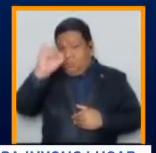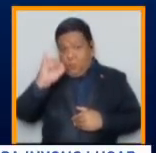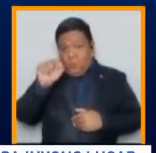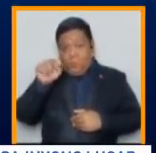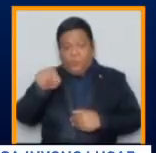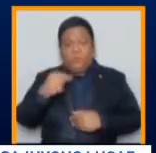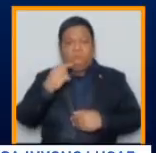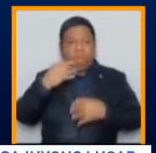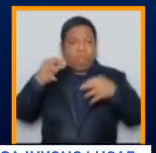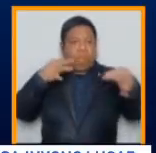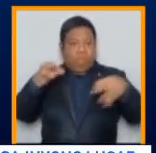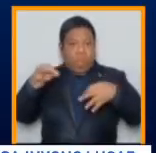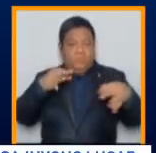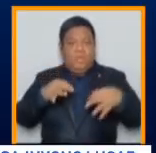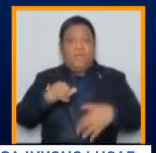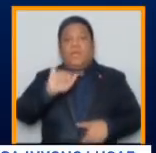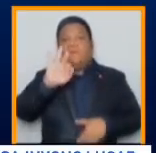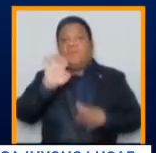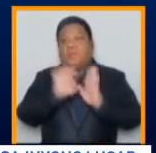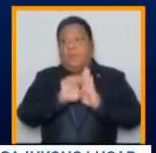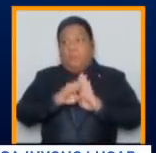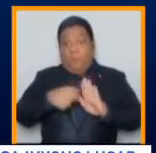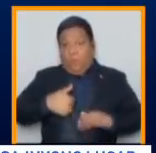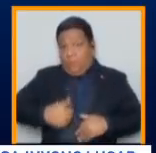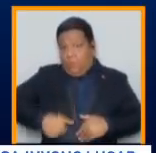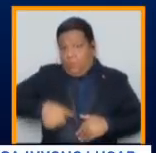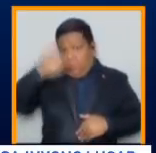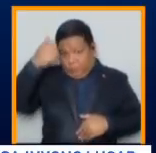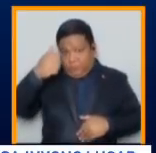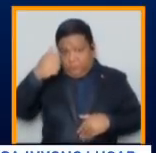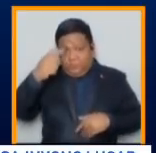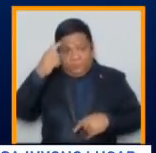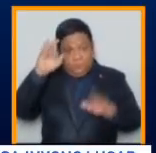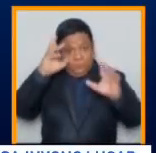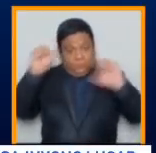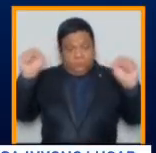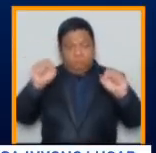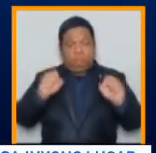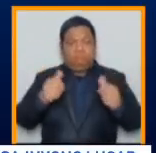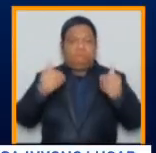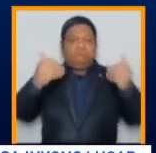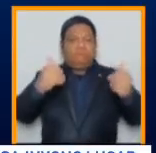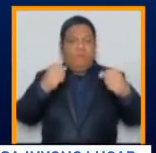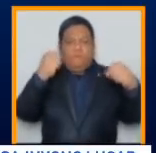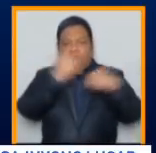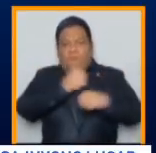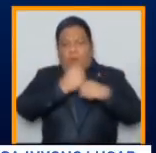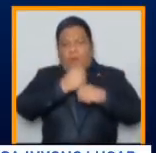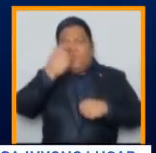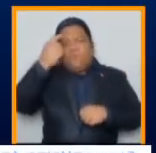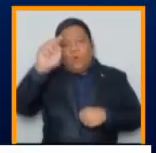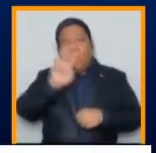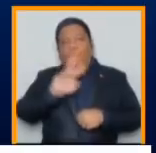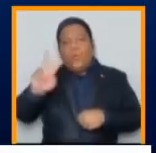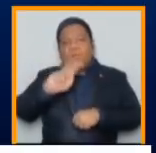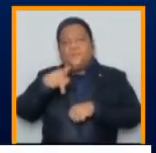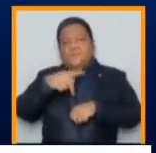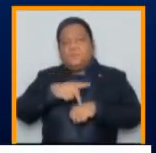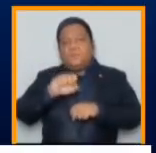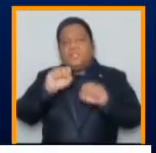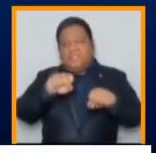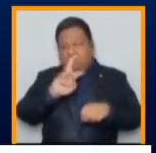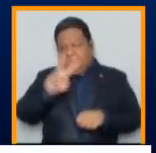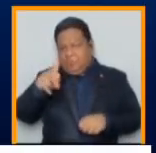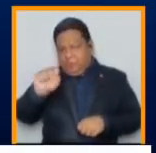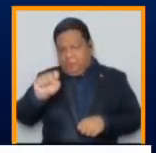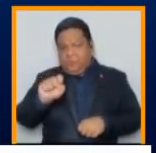pangulo, walang takot daw niya ipaglalaban ng West Philippine Sea. Igigit daw niya ang visa ng arbitral ruling pero magiging patas daw